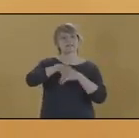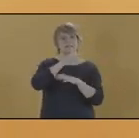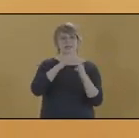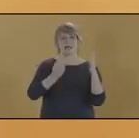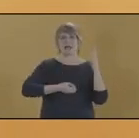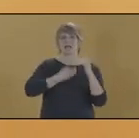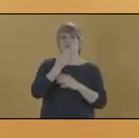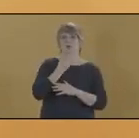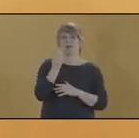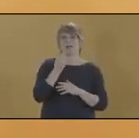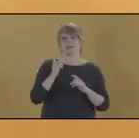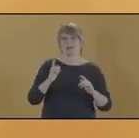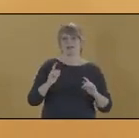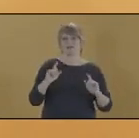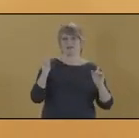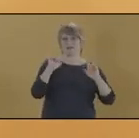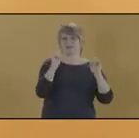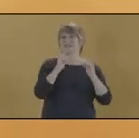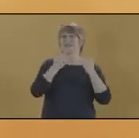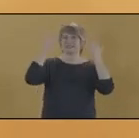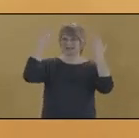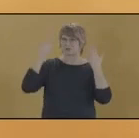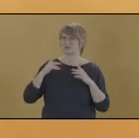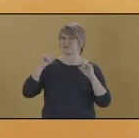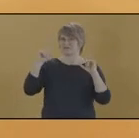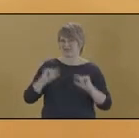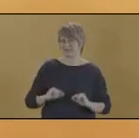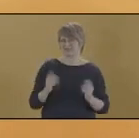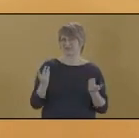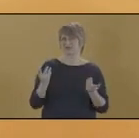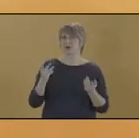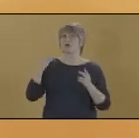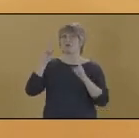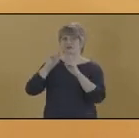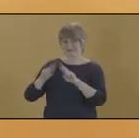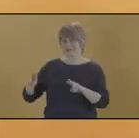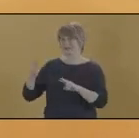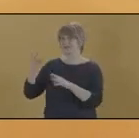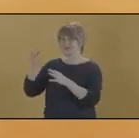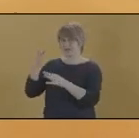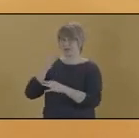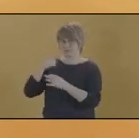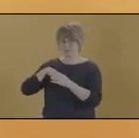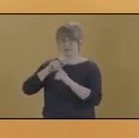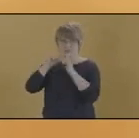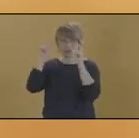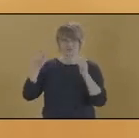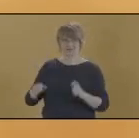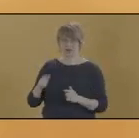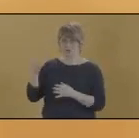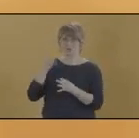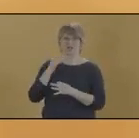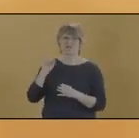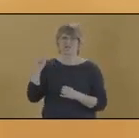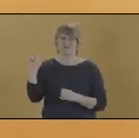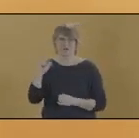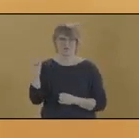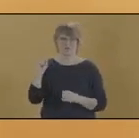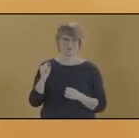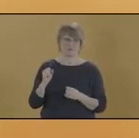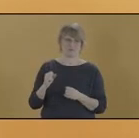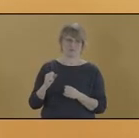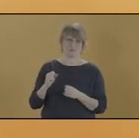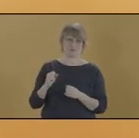Ereignisse berichtet werden und weniger Hintergründe. Das sehen wir auch auf Friedenfragen, dass dort immer ganz oft die Frage kommt, warum. Wenn wir ein